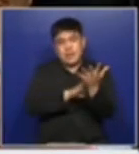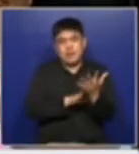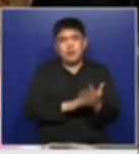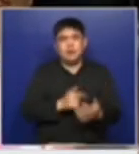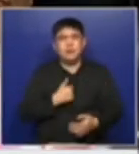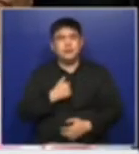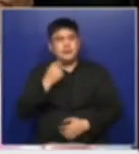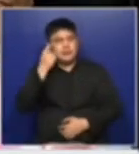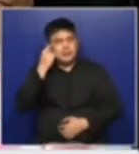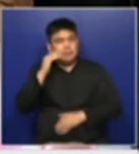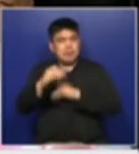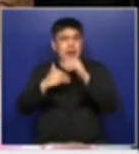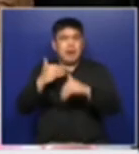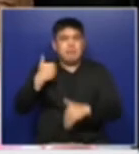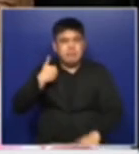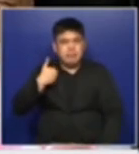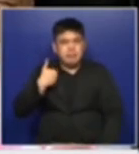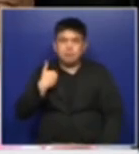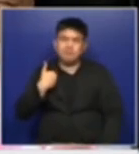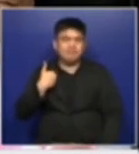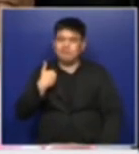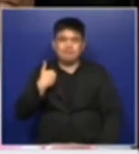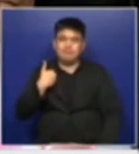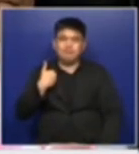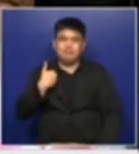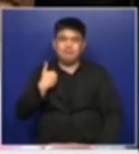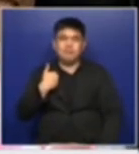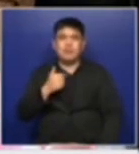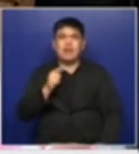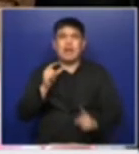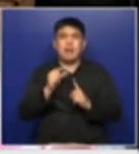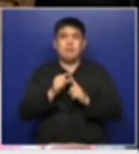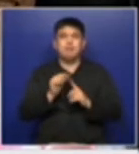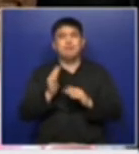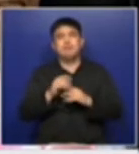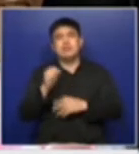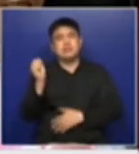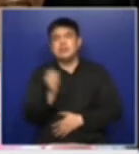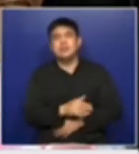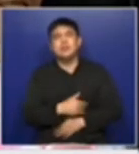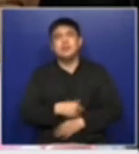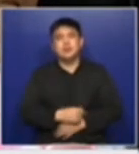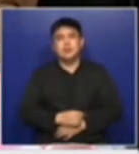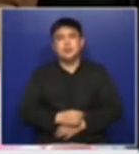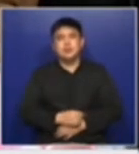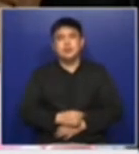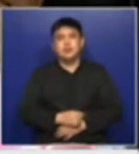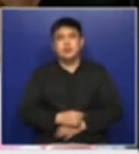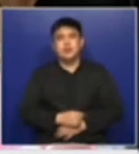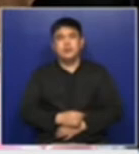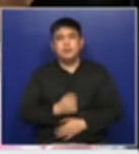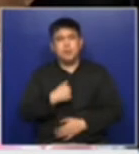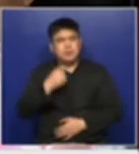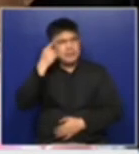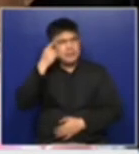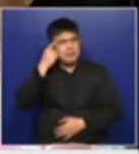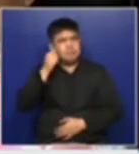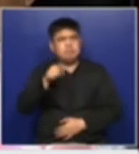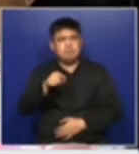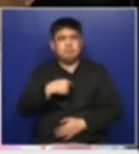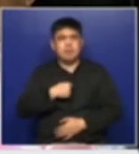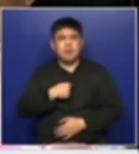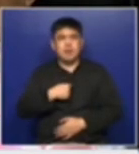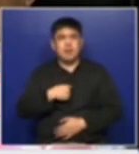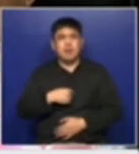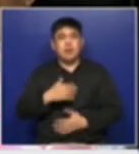านเมืองนี้ให้มันดีขึ้นเนี่ยผมว่าคำนี้อย่าได้ใช้เลยครับผมฝังใจคำนี้มากคณะป